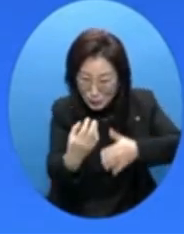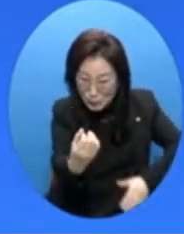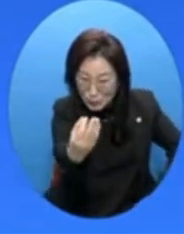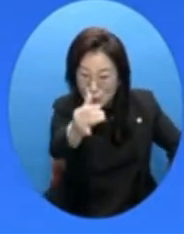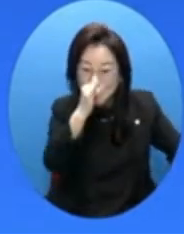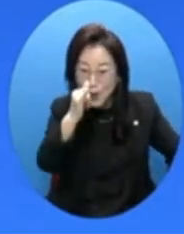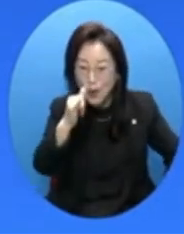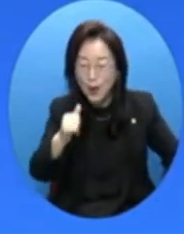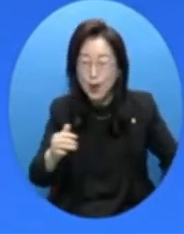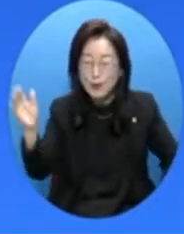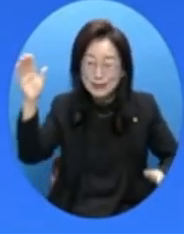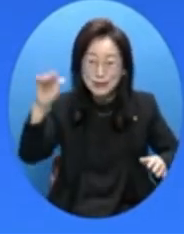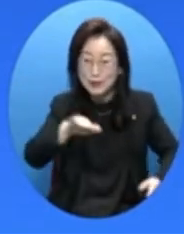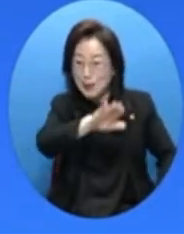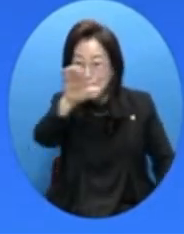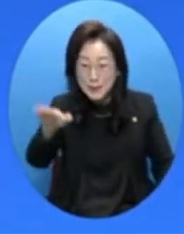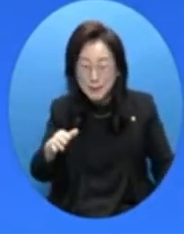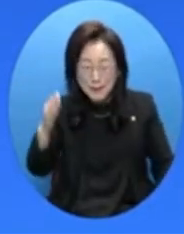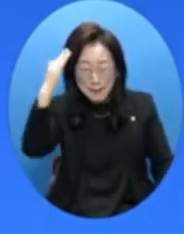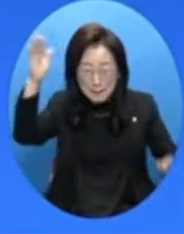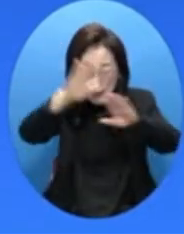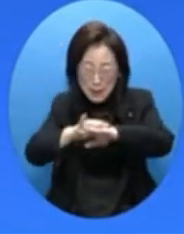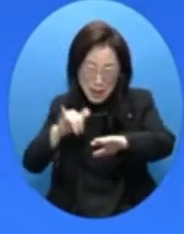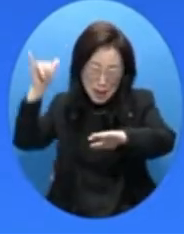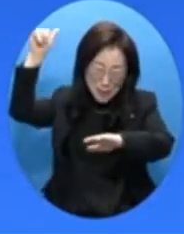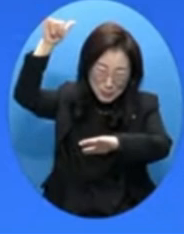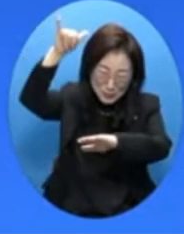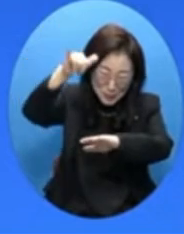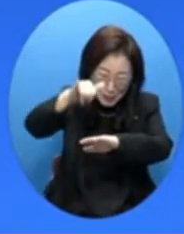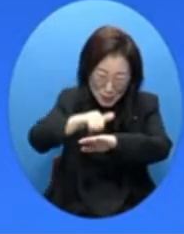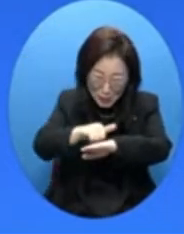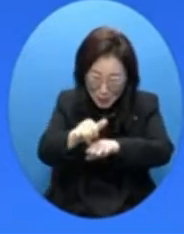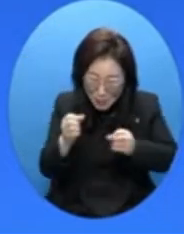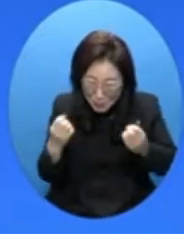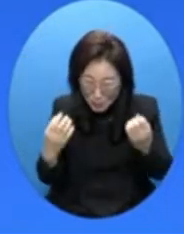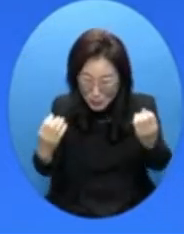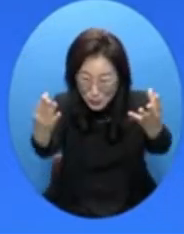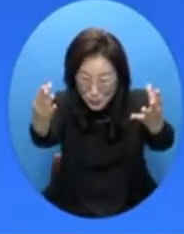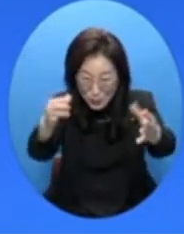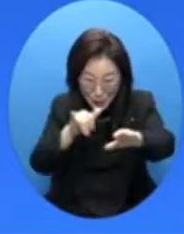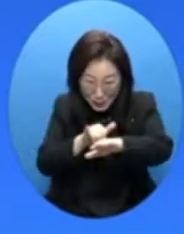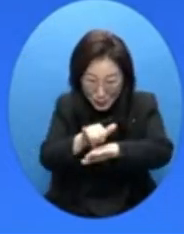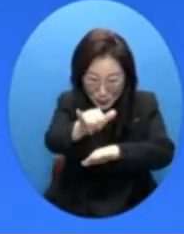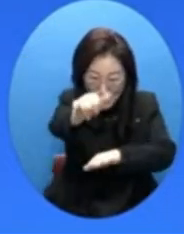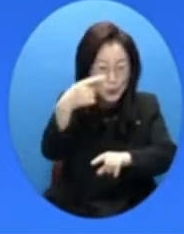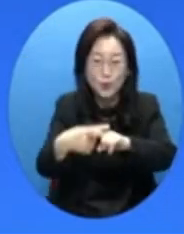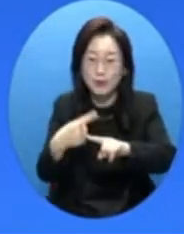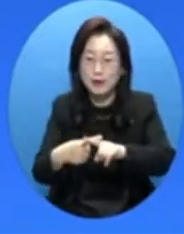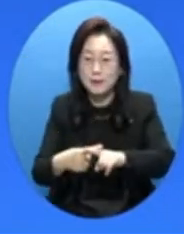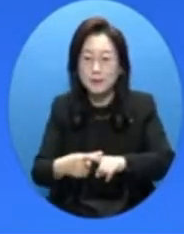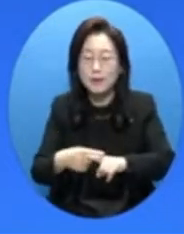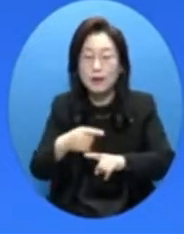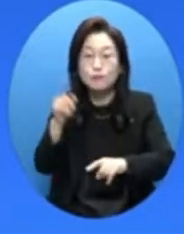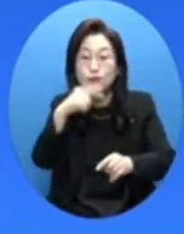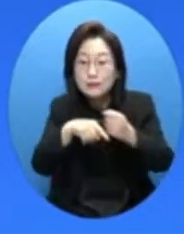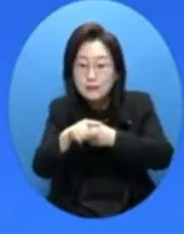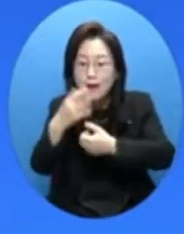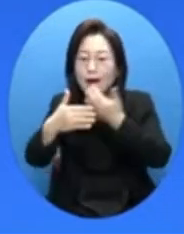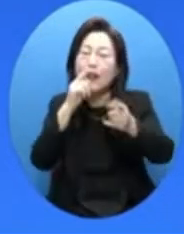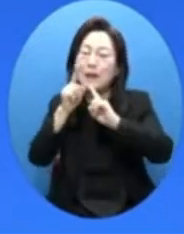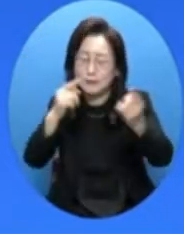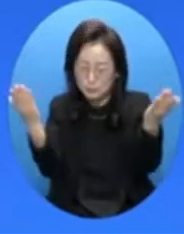비행기에서 내릴 때 보면 그 비행기 내리는 길에 쫙 불이 켜져 있는 것입니다 그것이 하나님의 말씀입니다 비행기가 그 등이 없으면